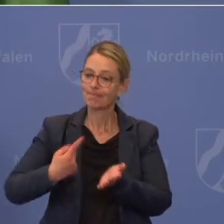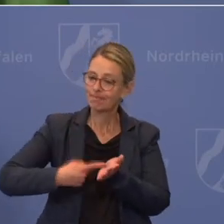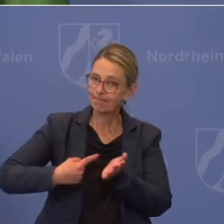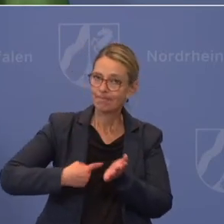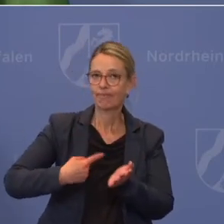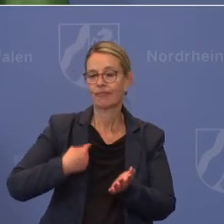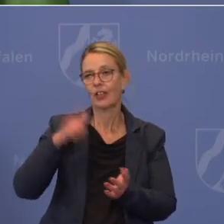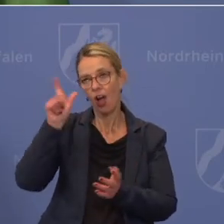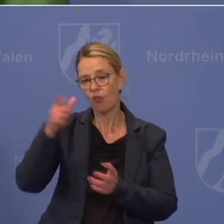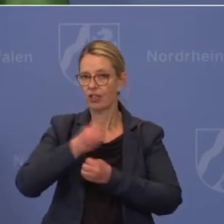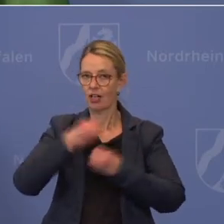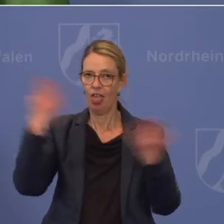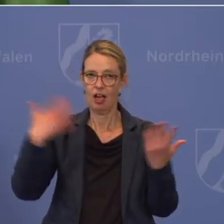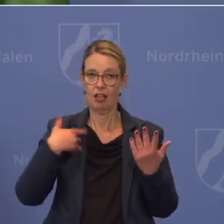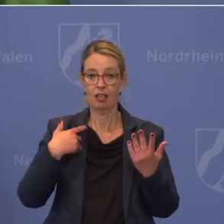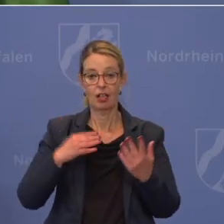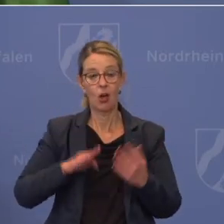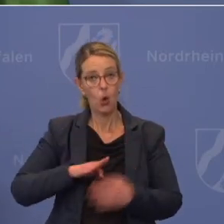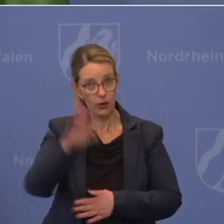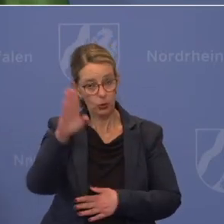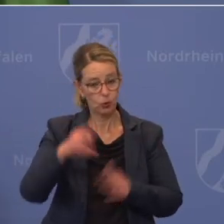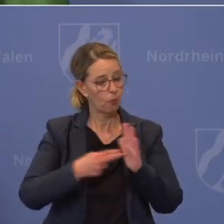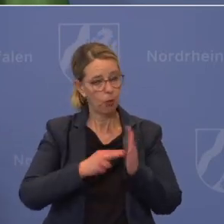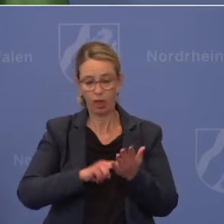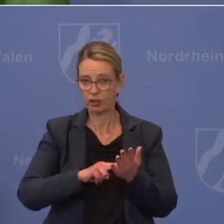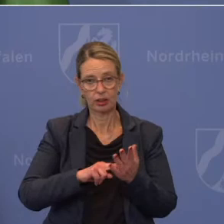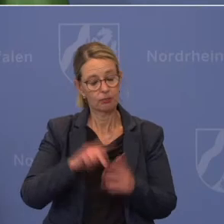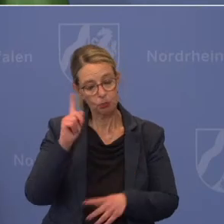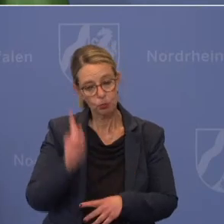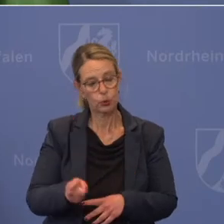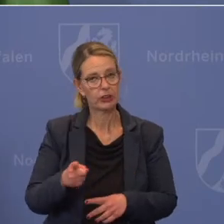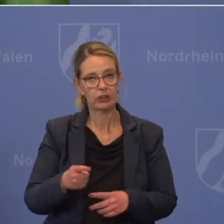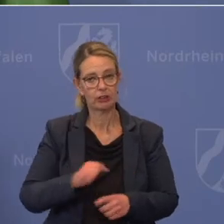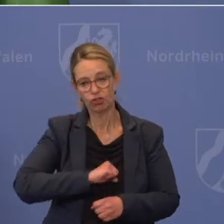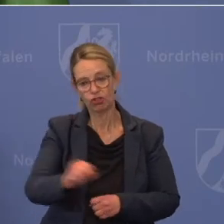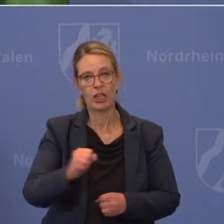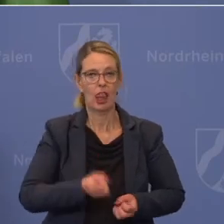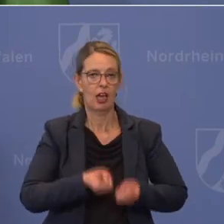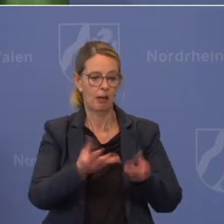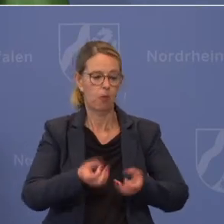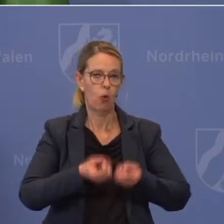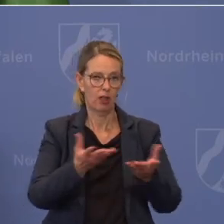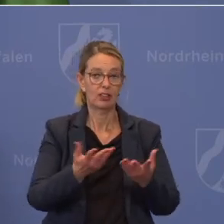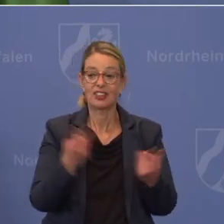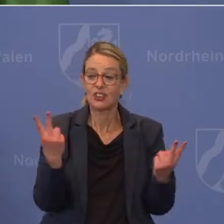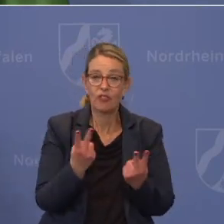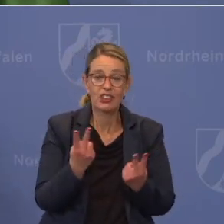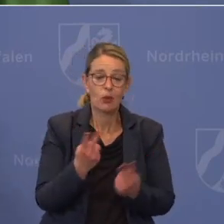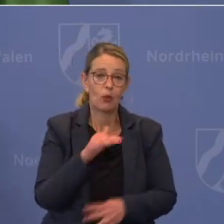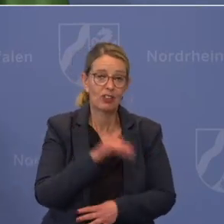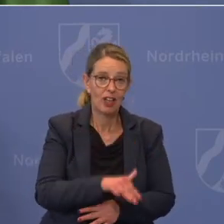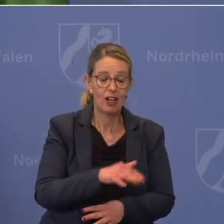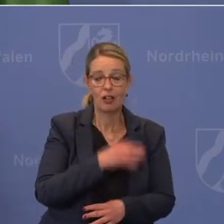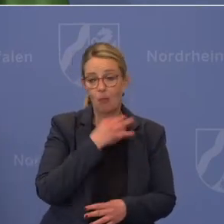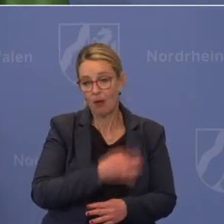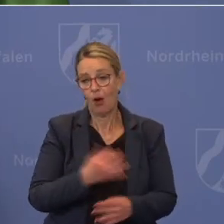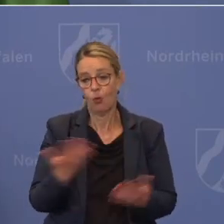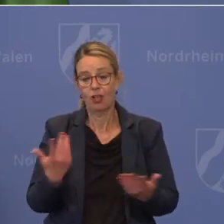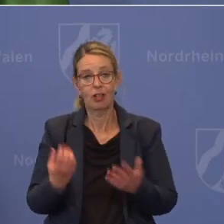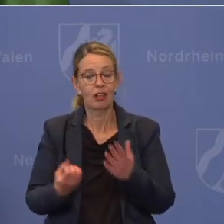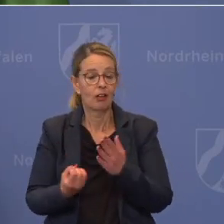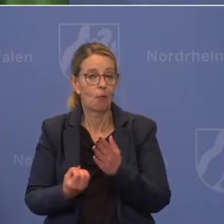deutlich gemacht, konjunkturpolitisch schnell wirkende Impulse mit der ohnehin notwendigen